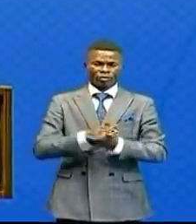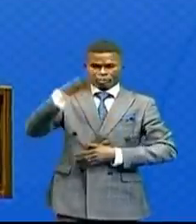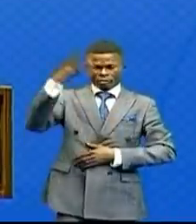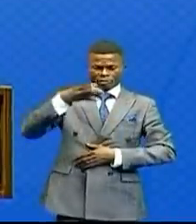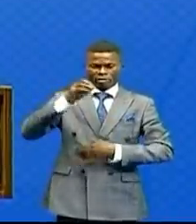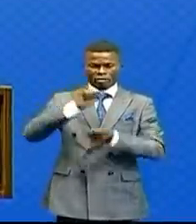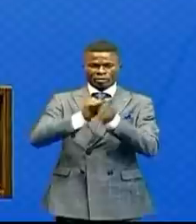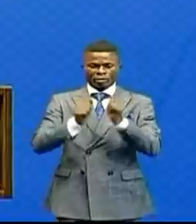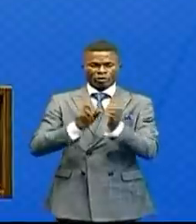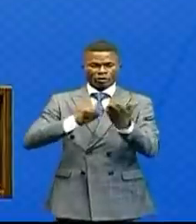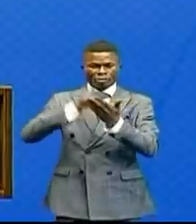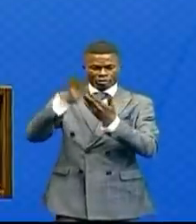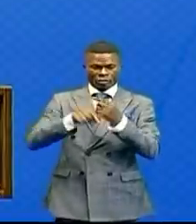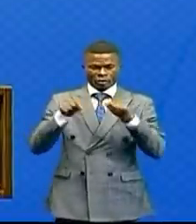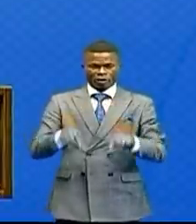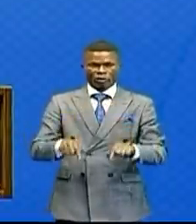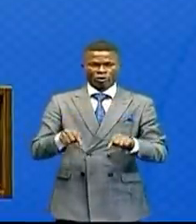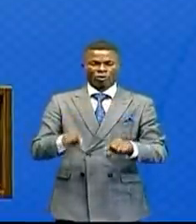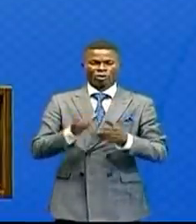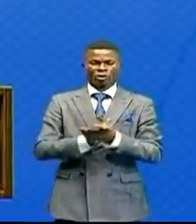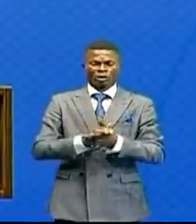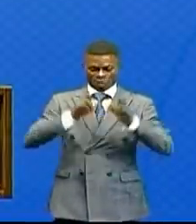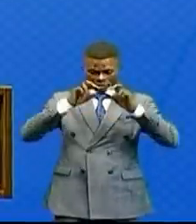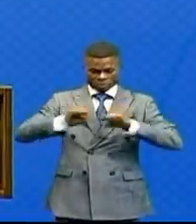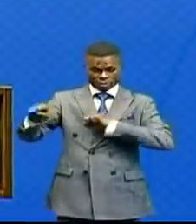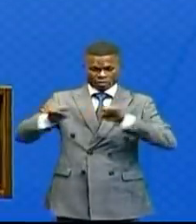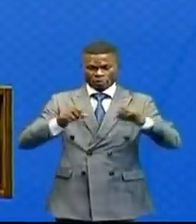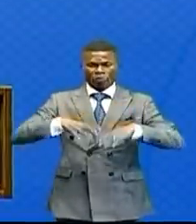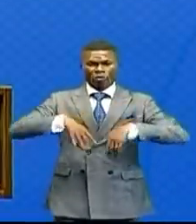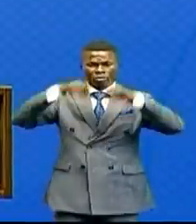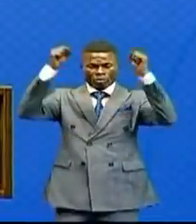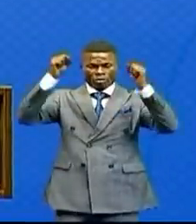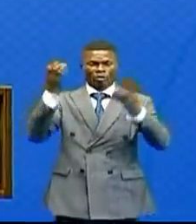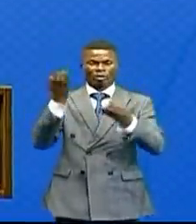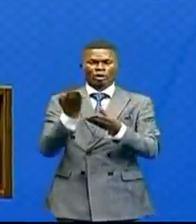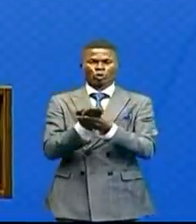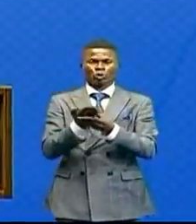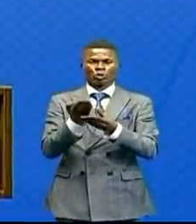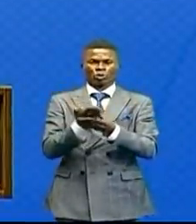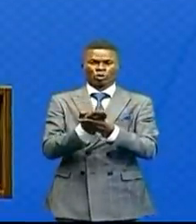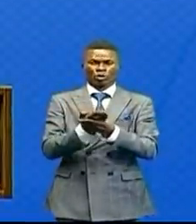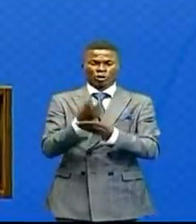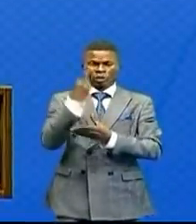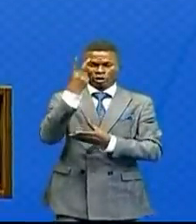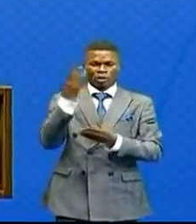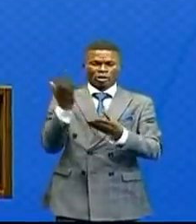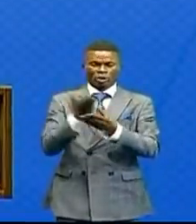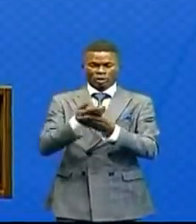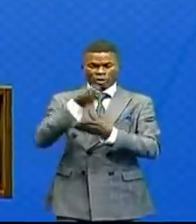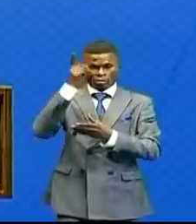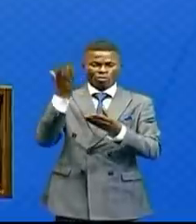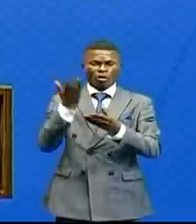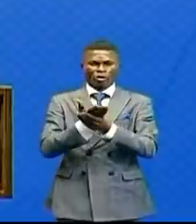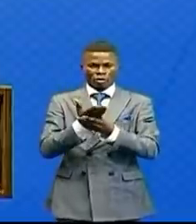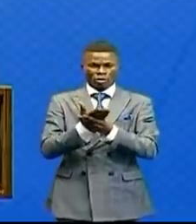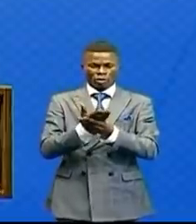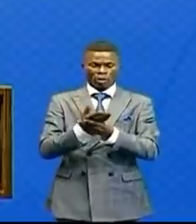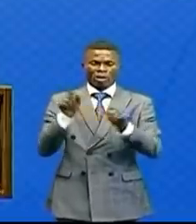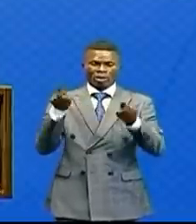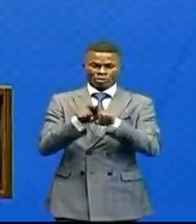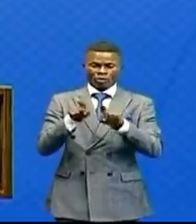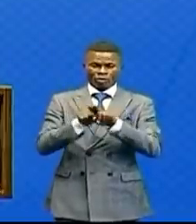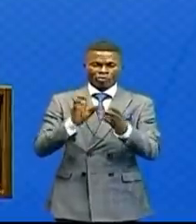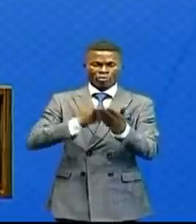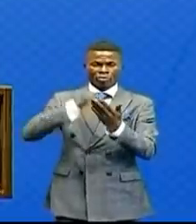Quatrième point à l'ordre du jour. Examen et adoption de dossiers. Deux dossiers. Premier dossier, relatif